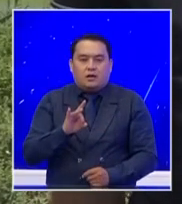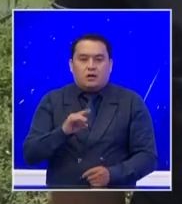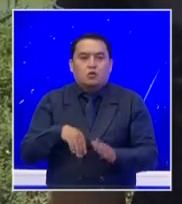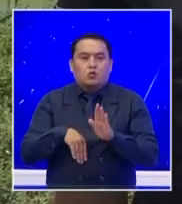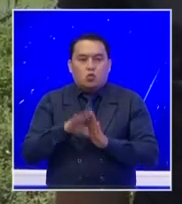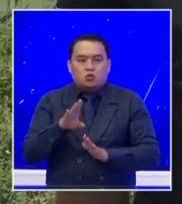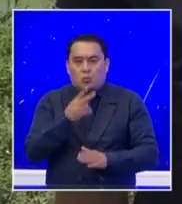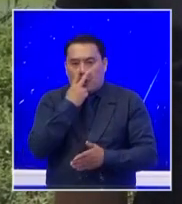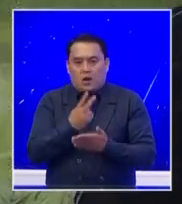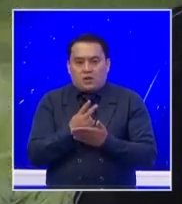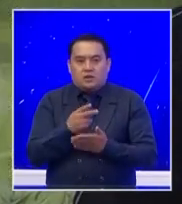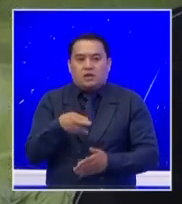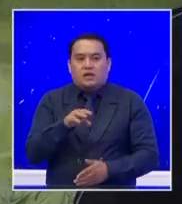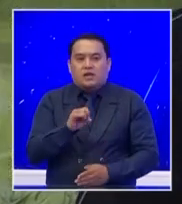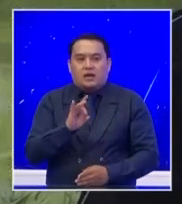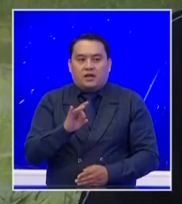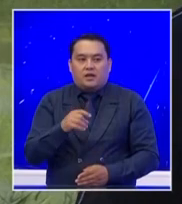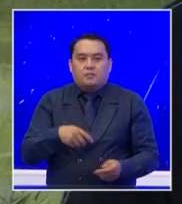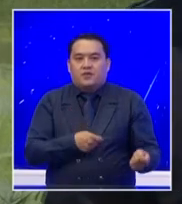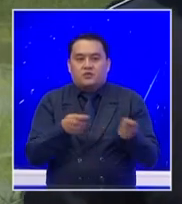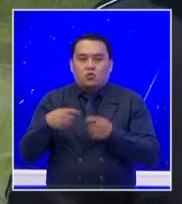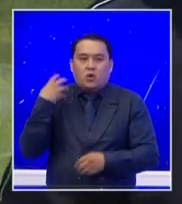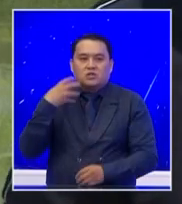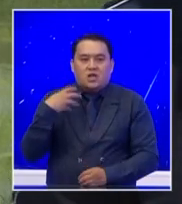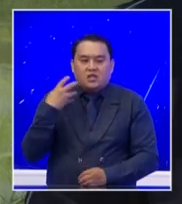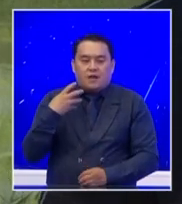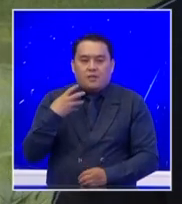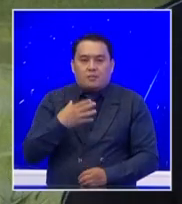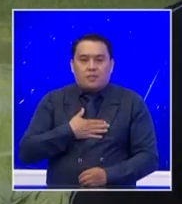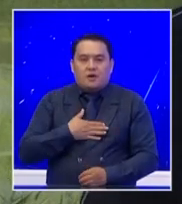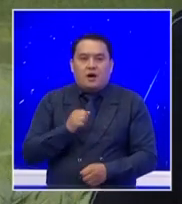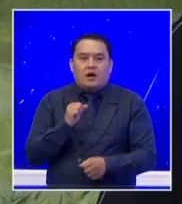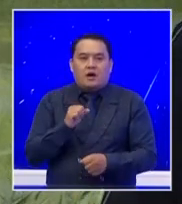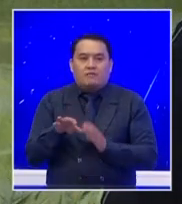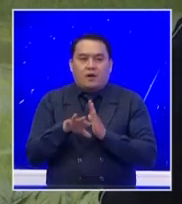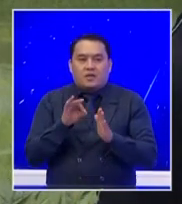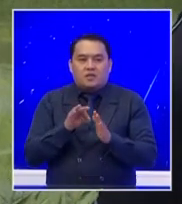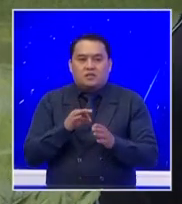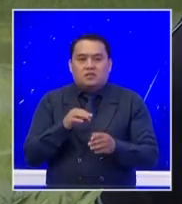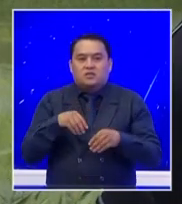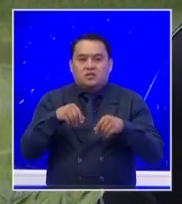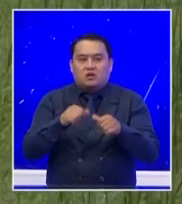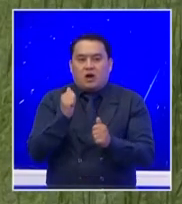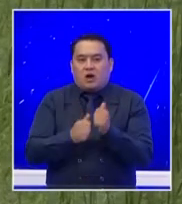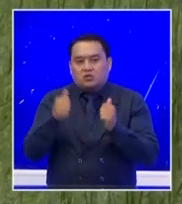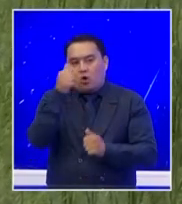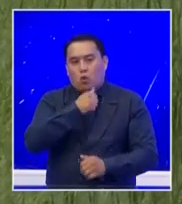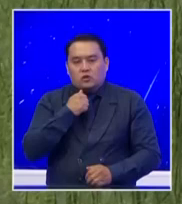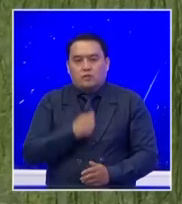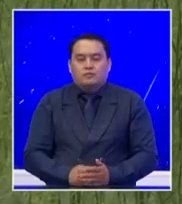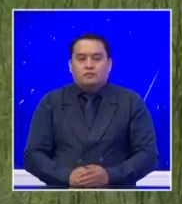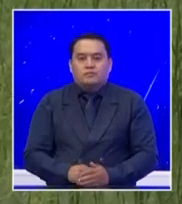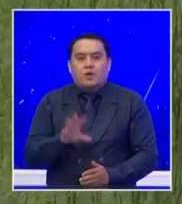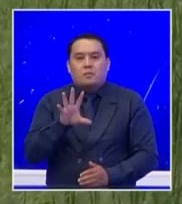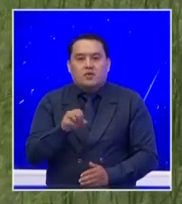лучшую урожайность показал сорт «Янтарь», привезенный с Козыларды. На этом сорте мы остановились и сеем его ежегодно. Более 500